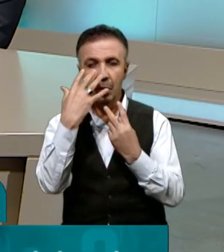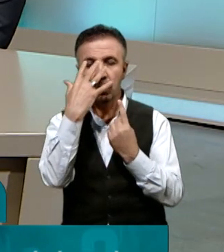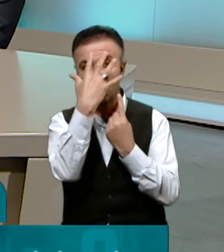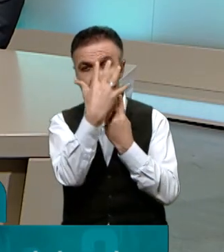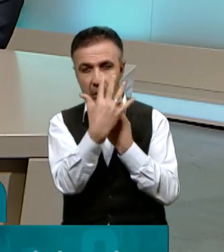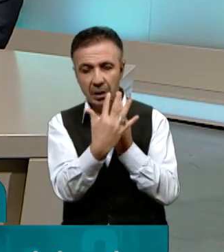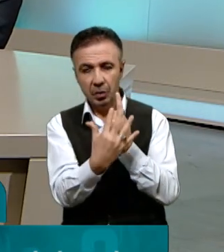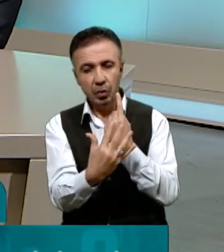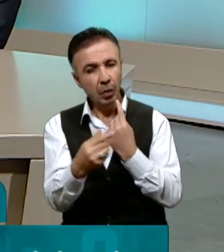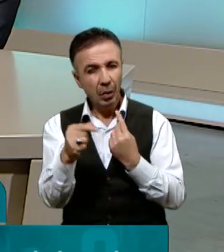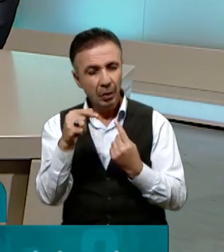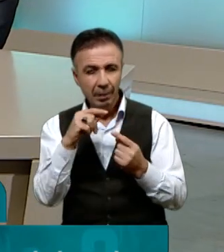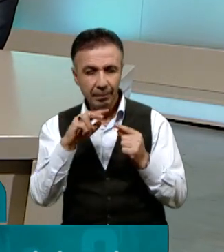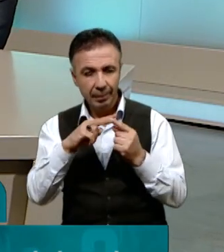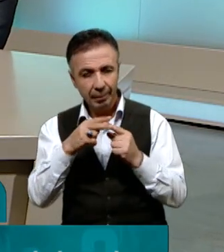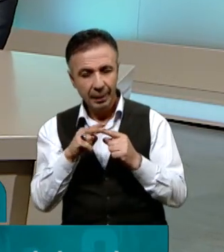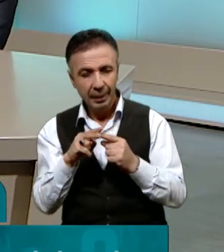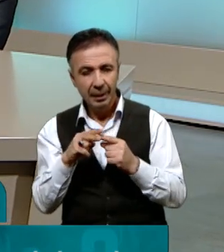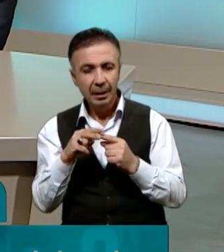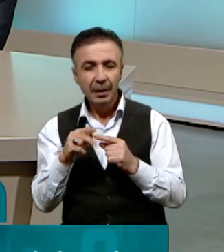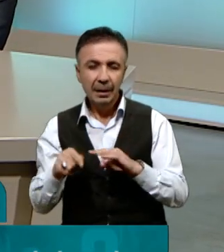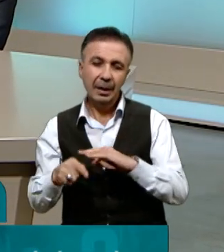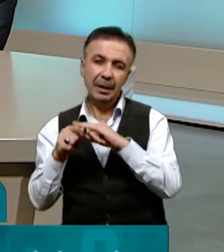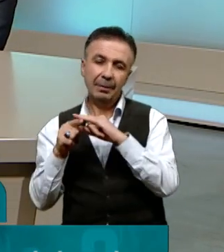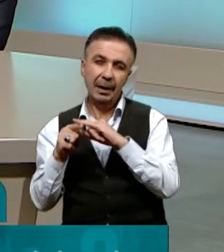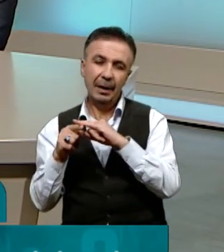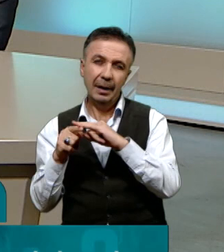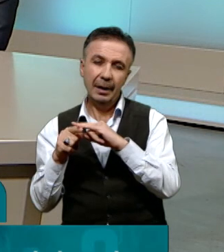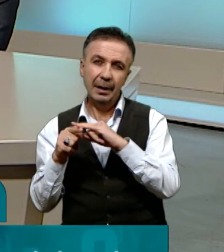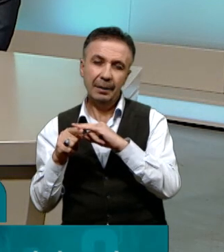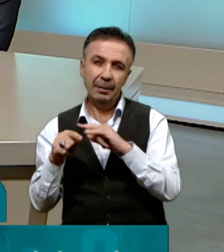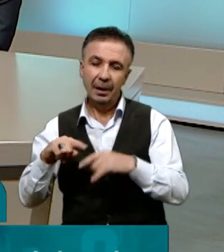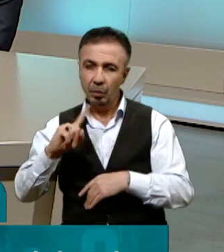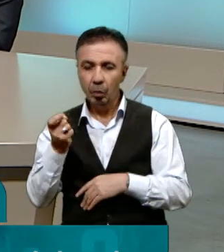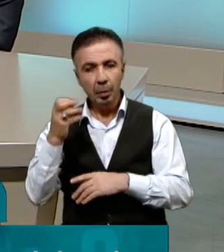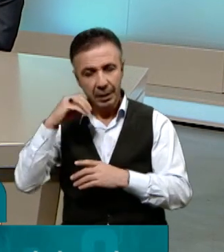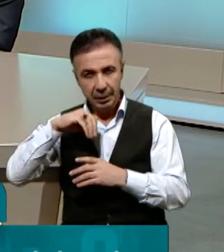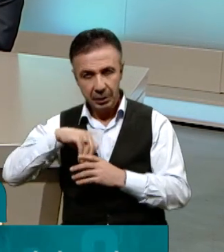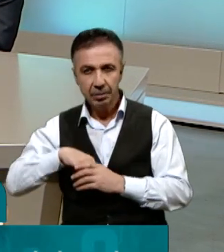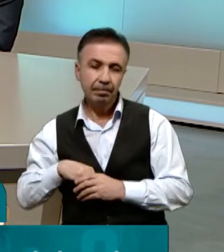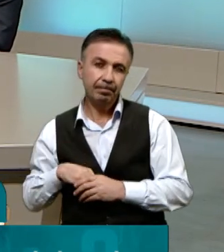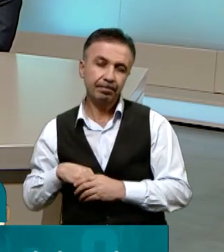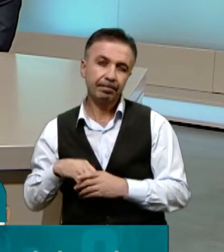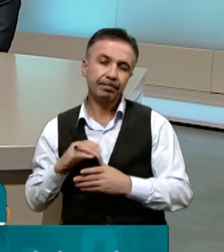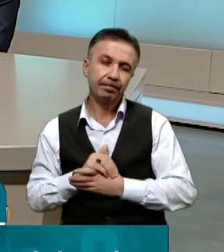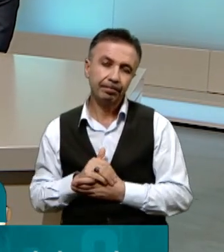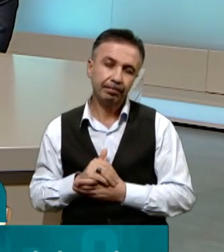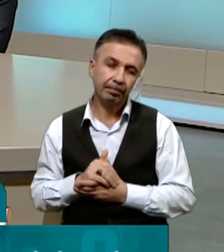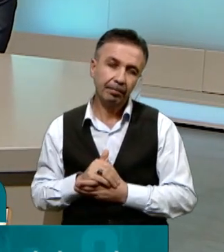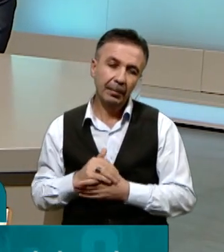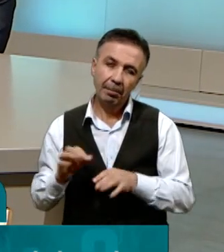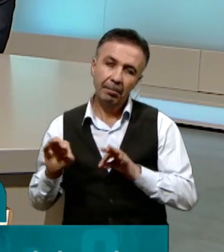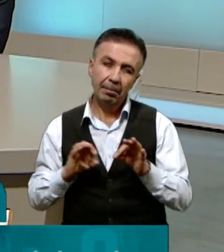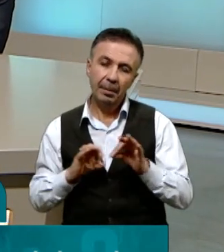göre ayarlanır. Biz mesela kıble tespiti yaparken uzmanlarımız, hocalarımız, çünkü ibadet yerlerinin değil mi